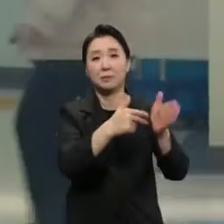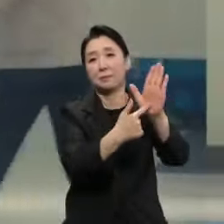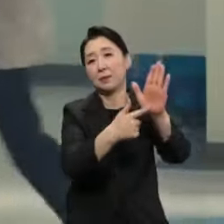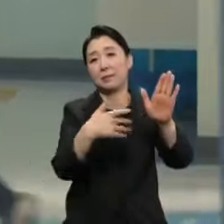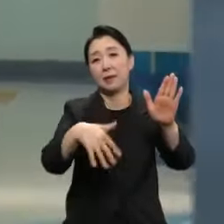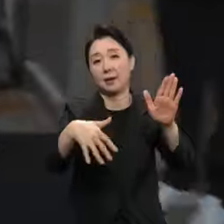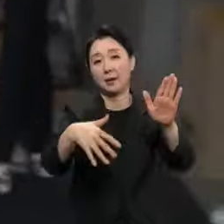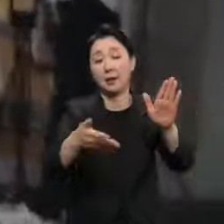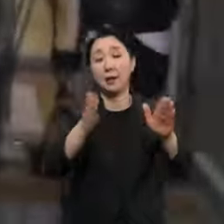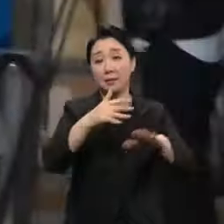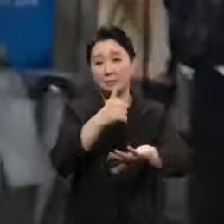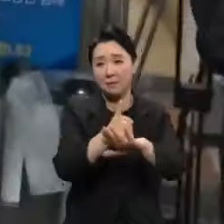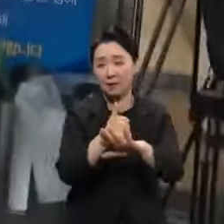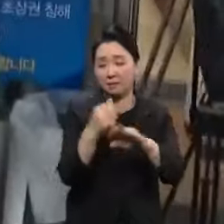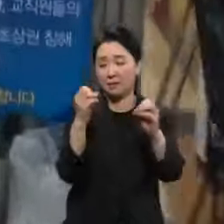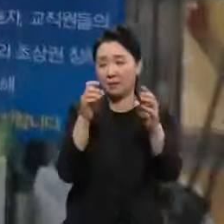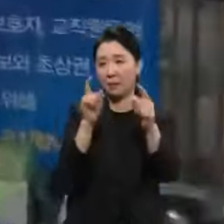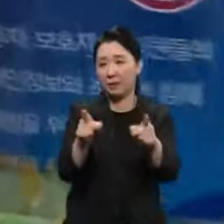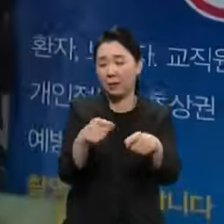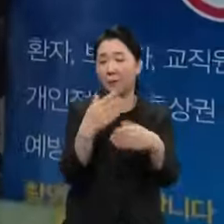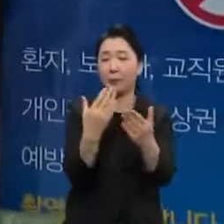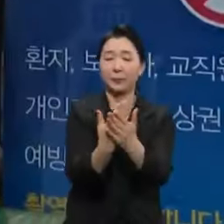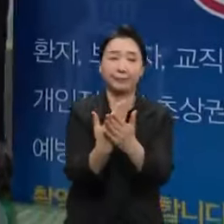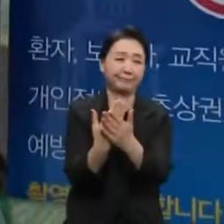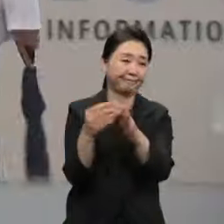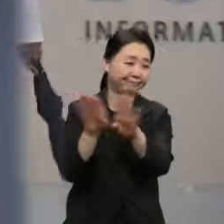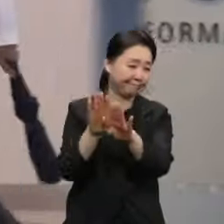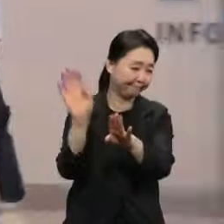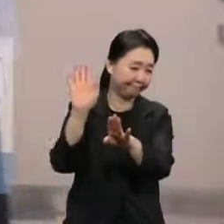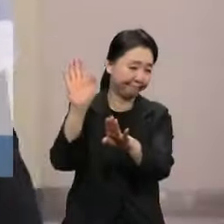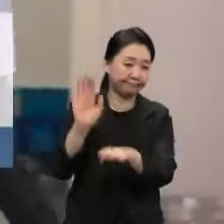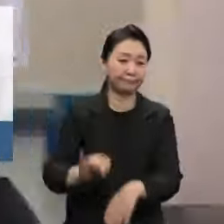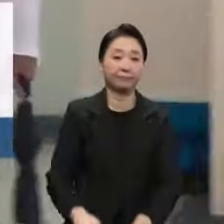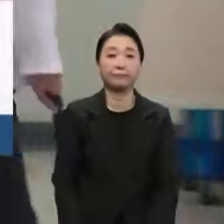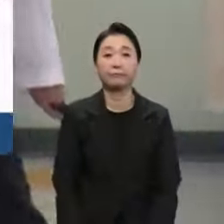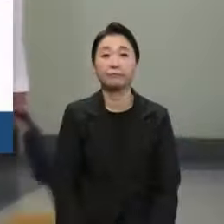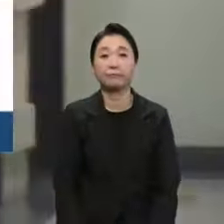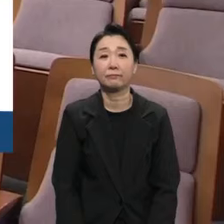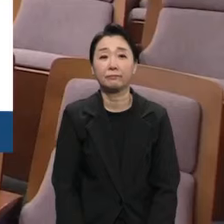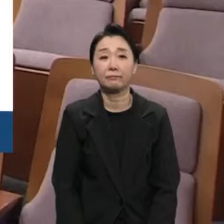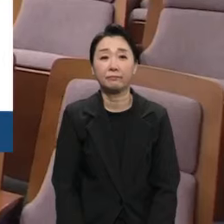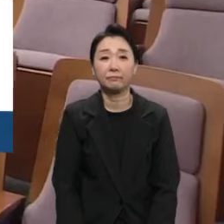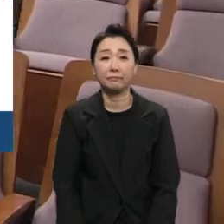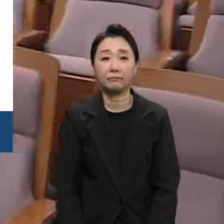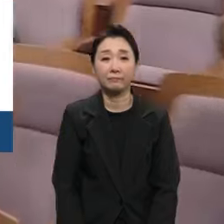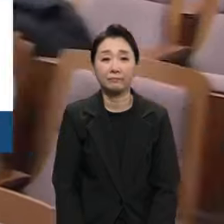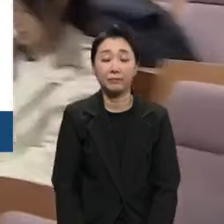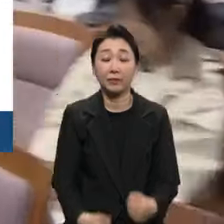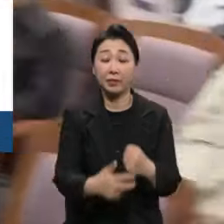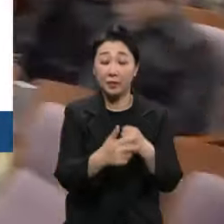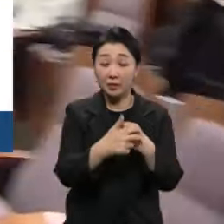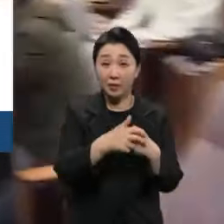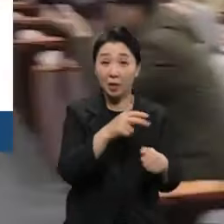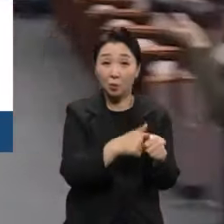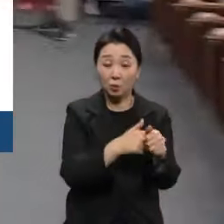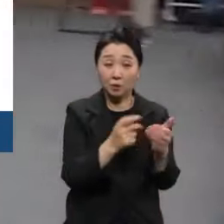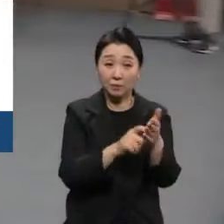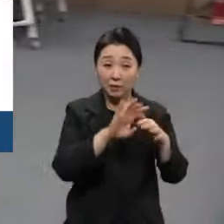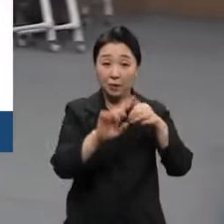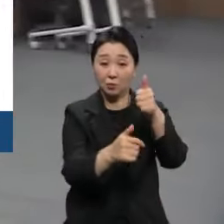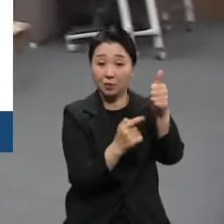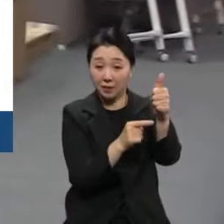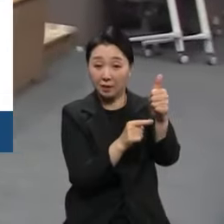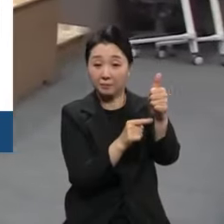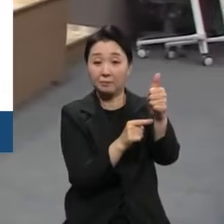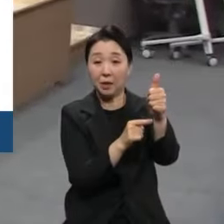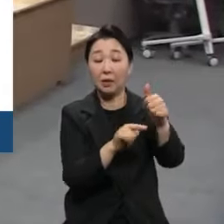않았지만 마지막 대화 기회까지 다쳤다는 분위기가 읽힙니다. 방재승 전국 의대교수 비대위원장은 현 의료